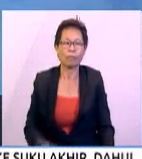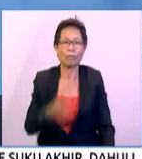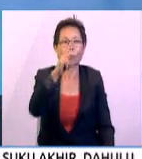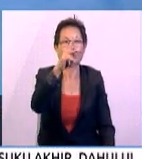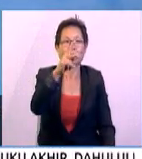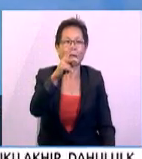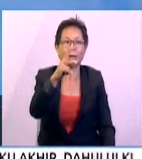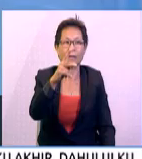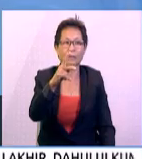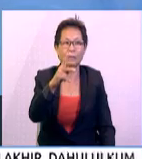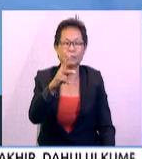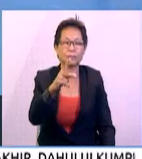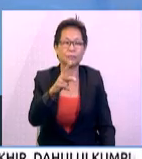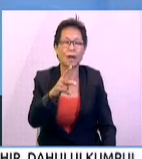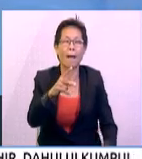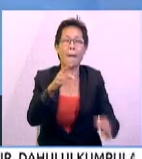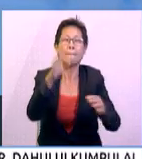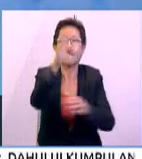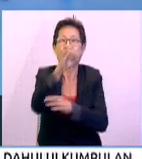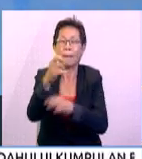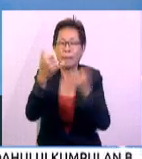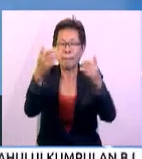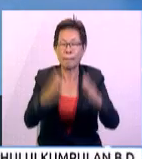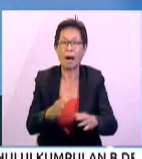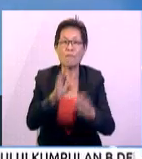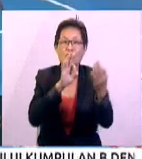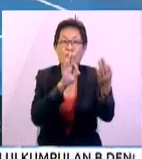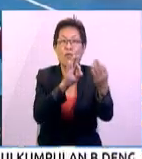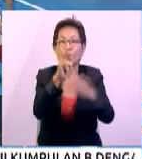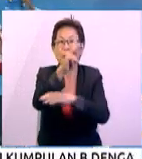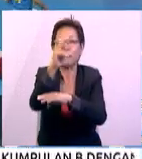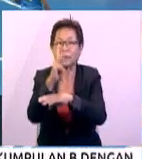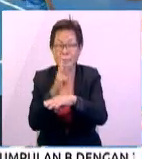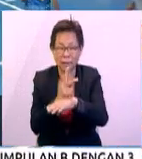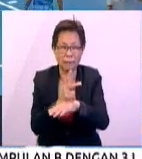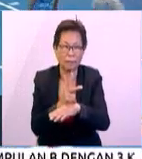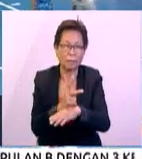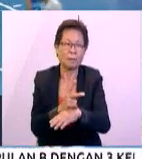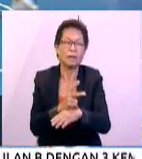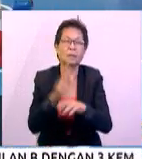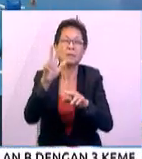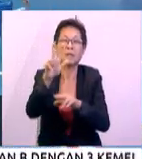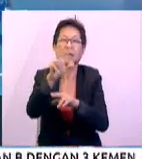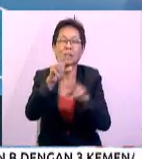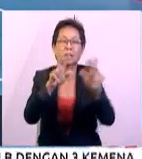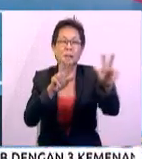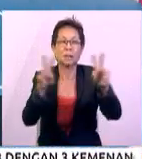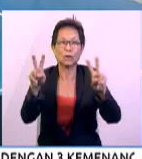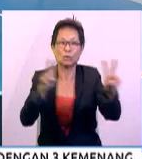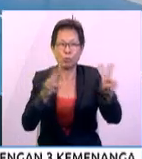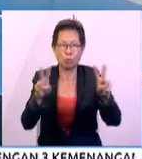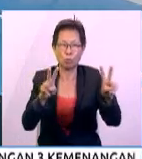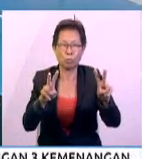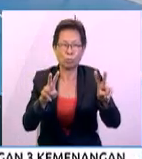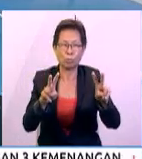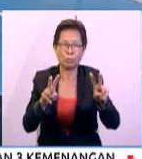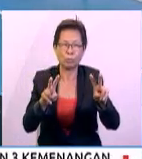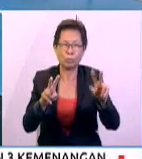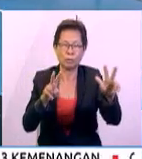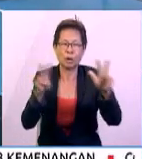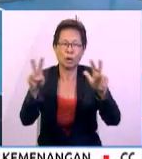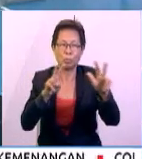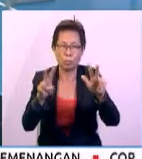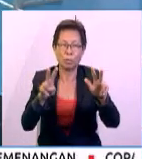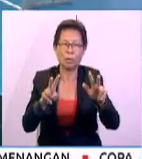KLCTFC yang dibimbing bekas pemain futsal kebangsaan Jerry Dinesh Pereira mendahului 3-2 hasil jaringan Muhammad Amirul Izzuan Amrul